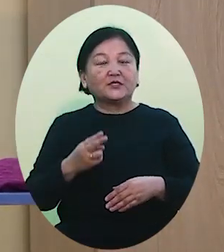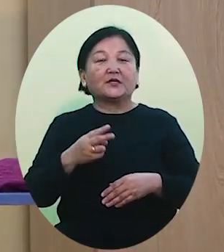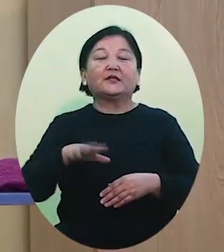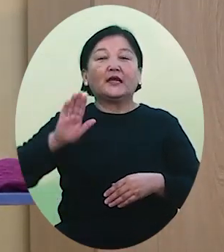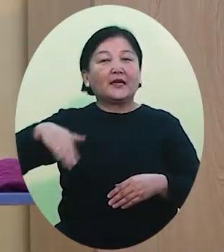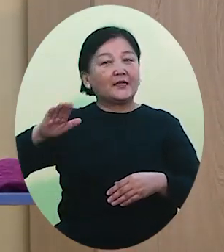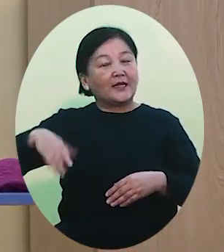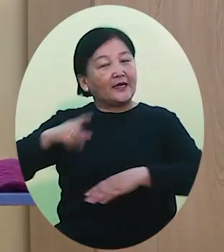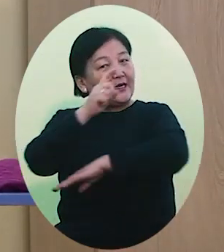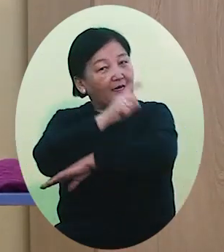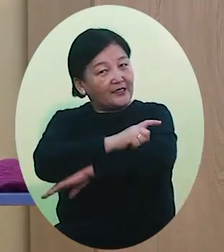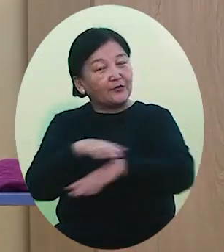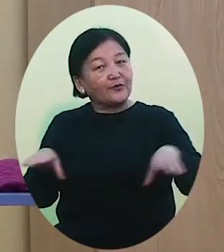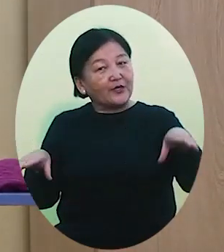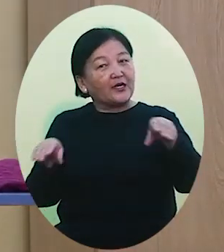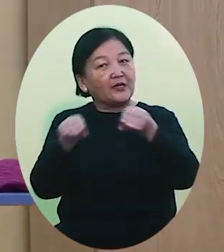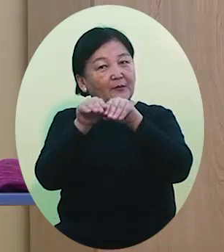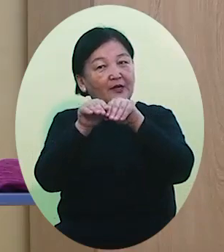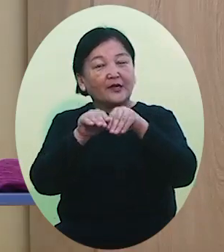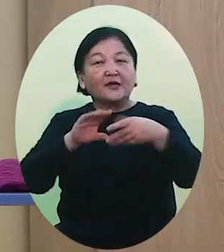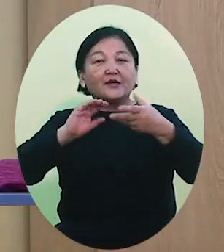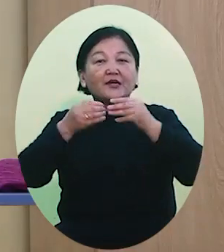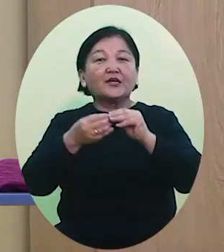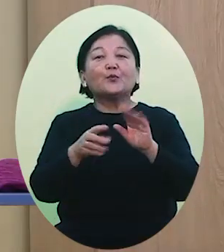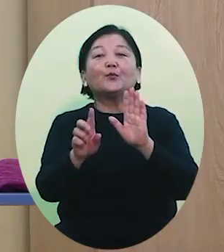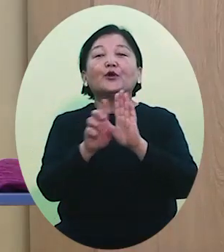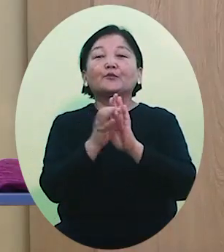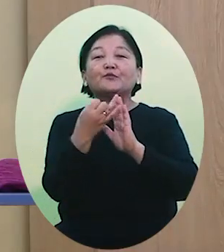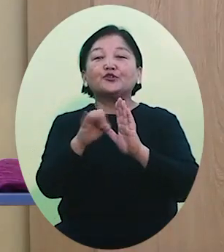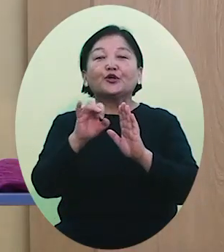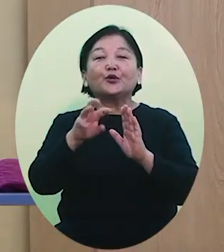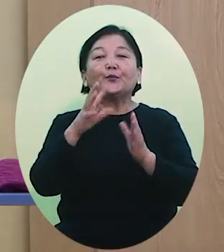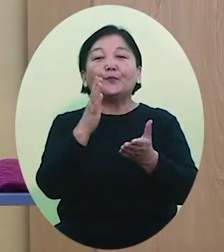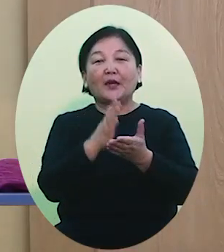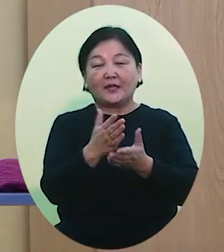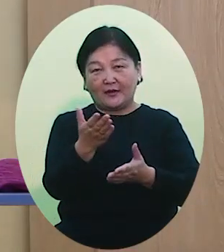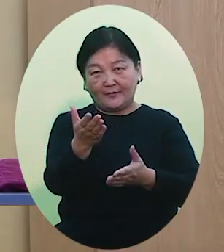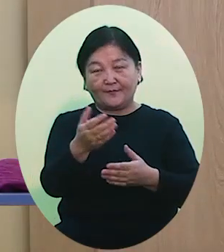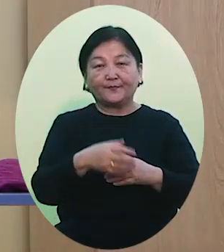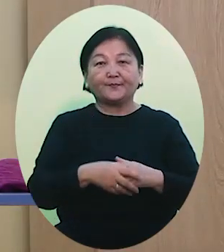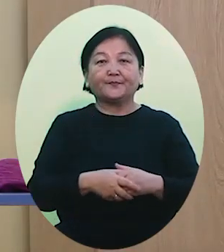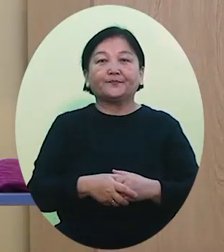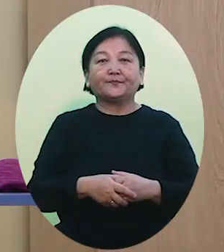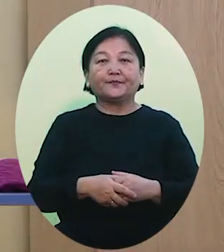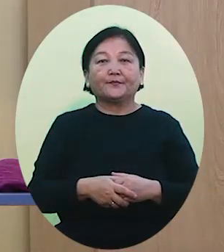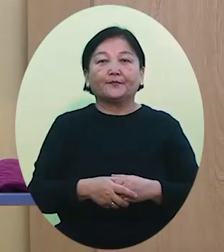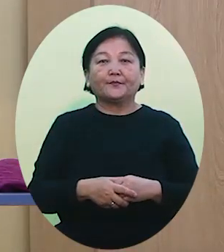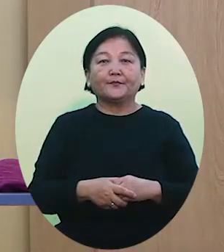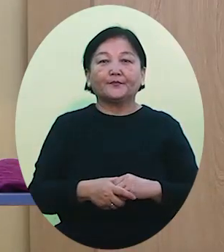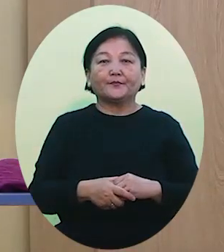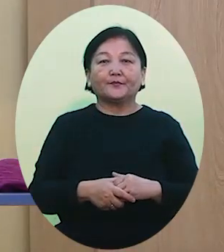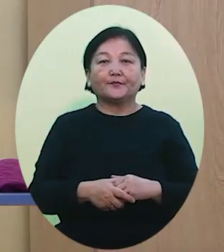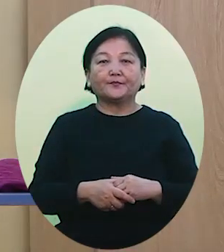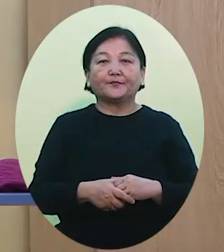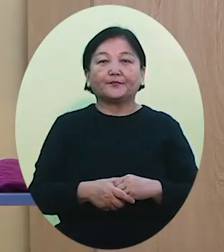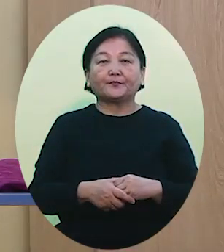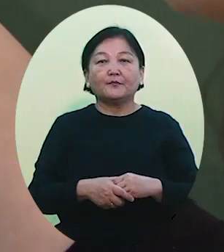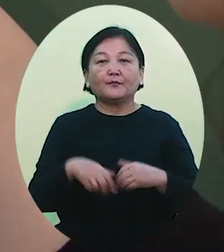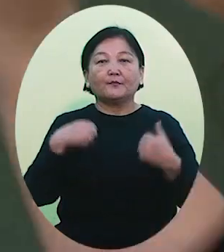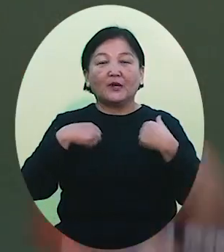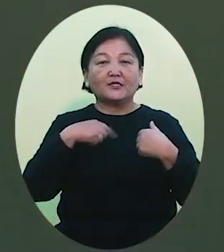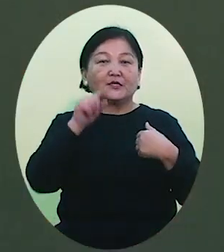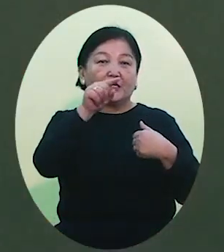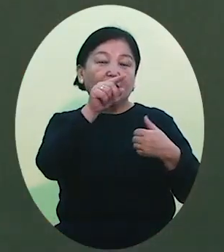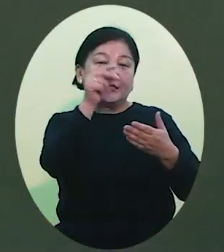дараа дараагийнхаа хичээлүүдэд хялбархан ашиглаж хэрэглэж явах болох юм байна гэдэг юм руу орлоо.